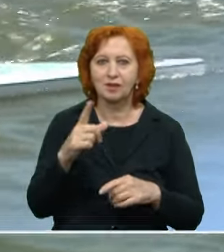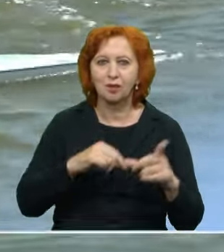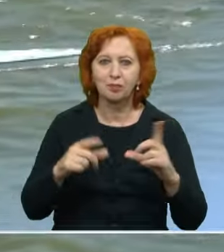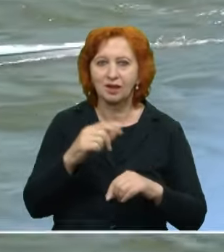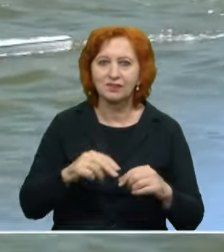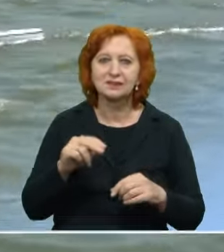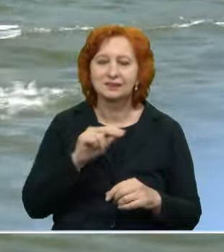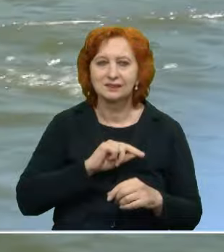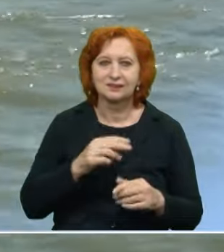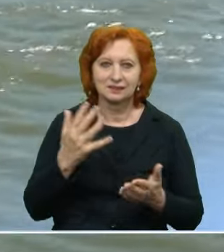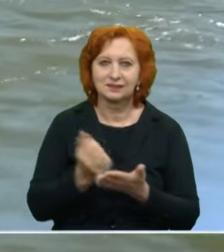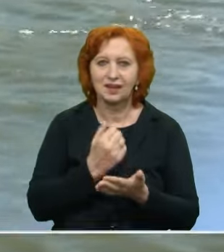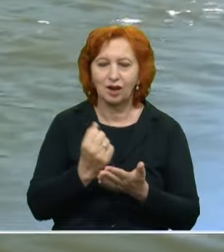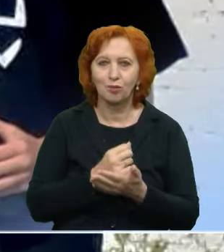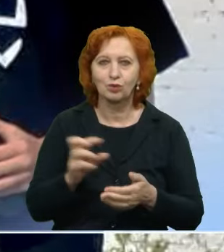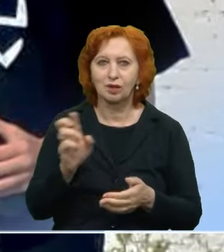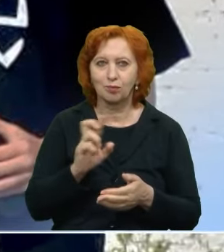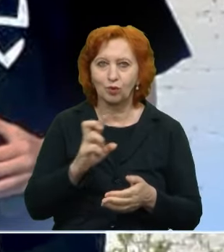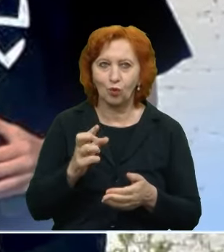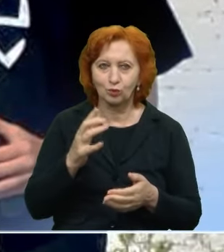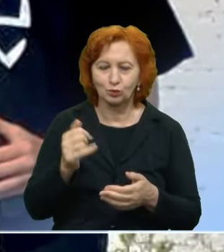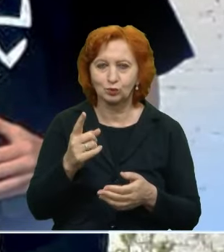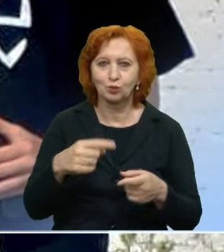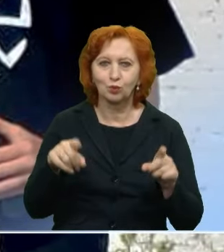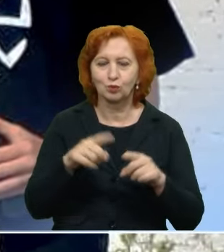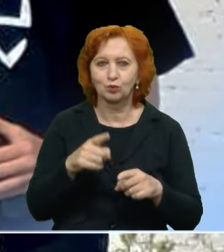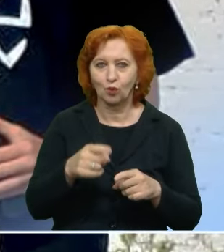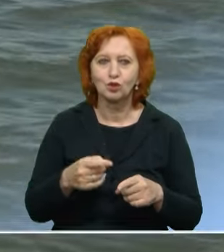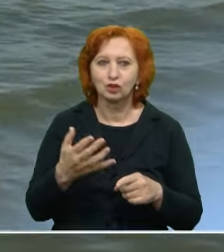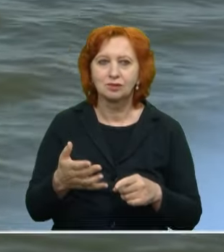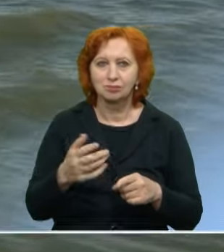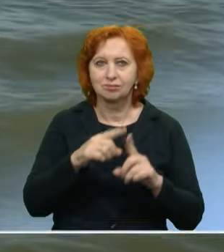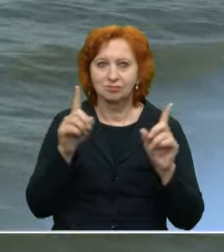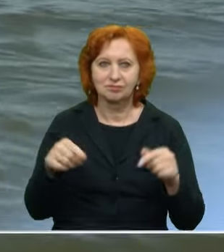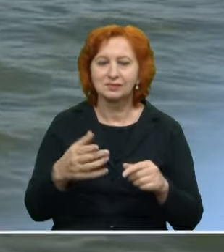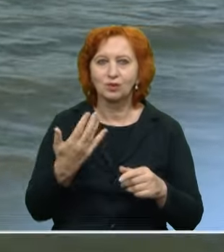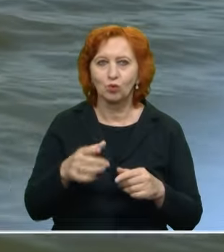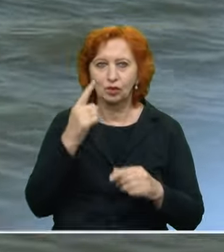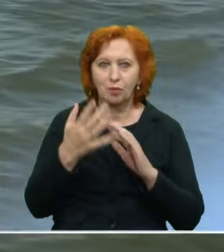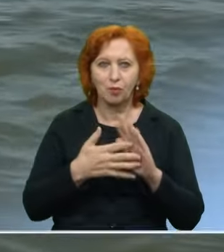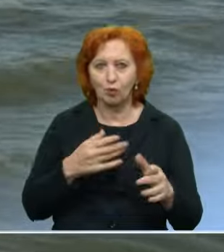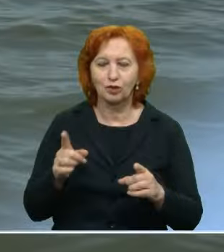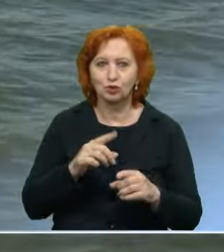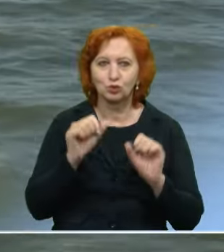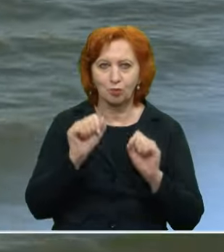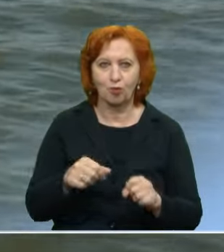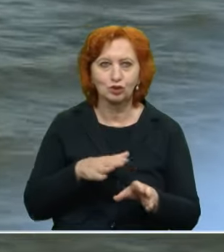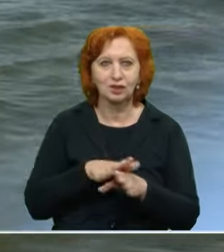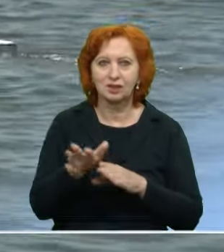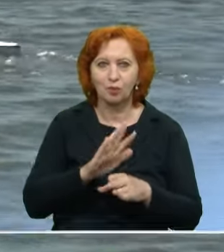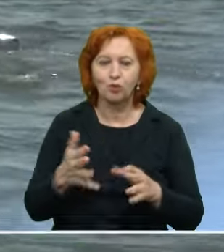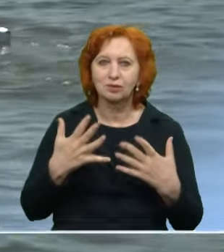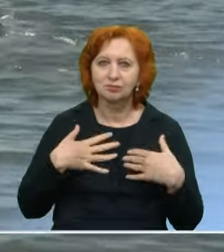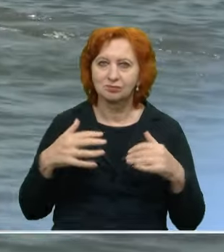заработала бронзу на дистанции 200 метров. Стаж занятий греблей 3 года, меньше, чем у Маши, тоже выступает в составе сборной области. Если будет